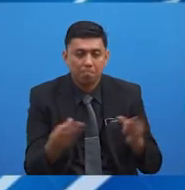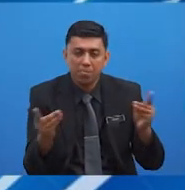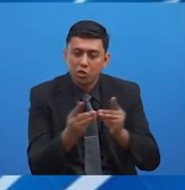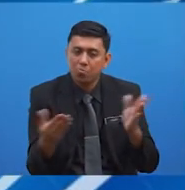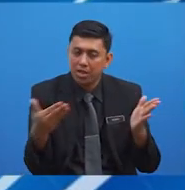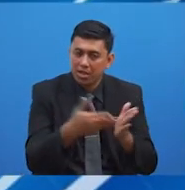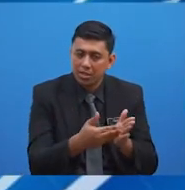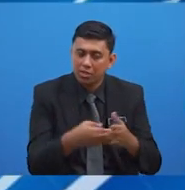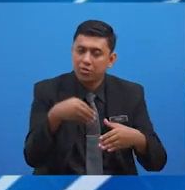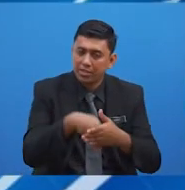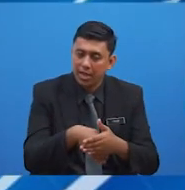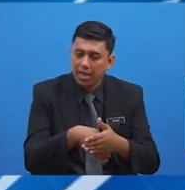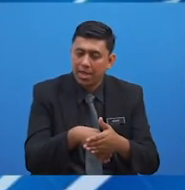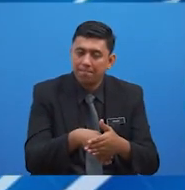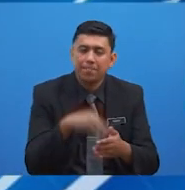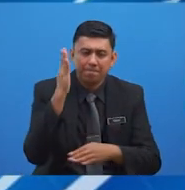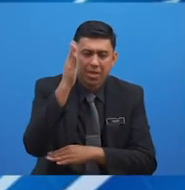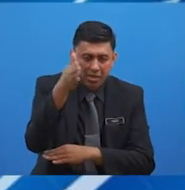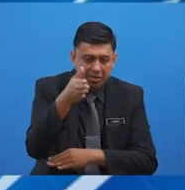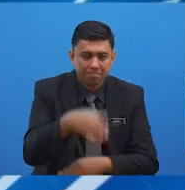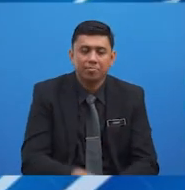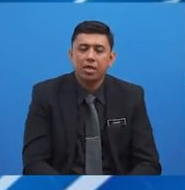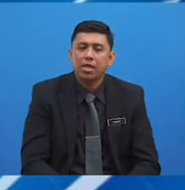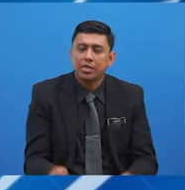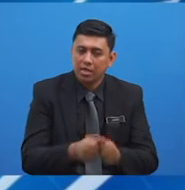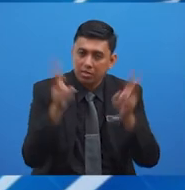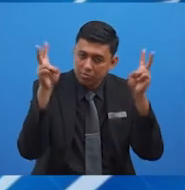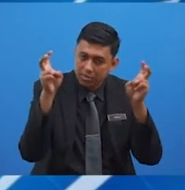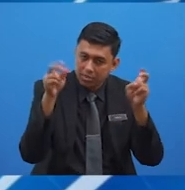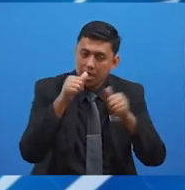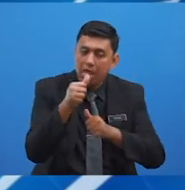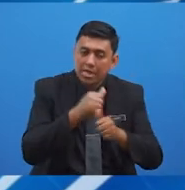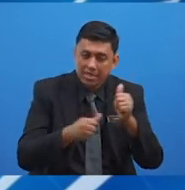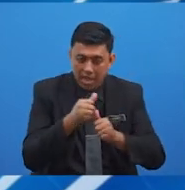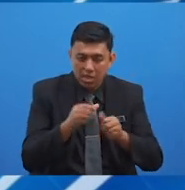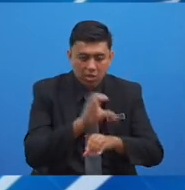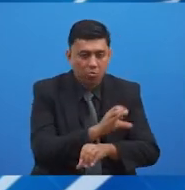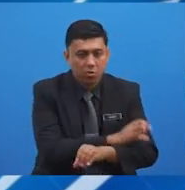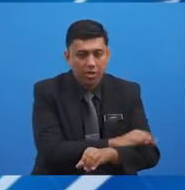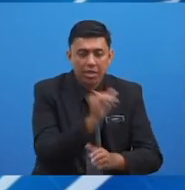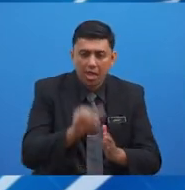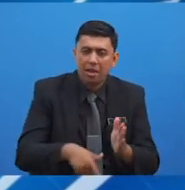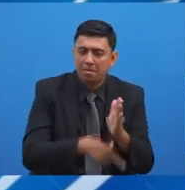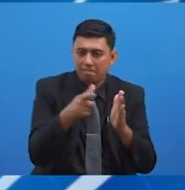Sehingga berjumpa lagi dalam episod lain dengan tajuk-tajuk sains komputer